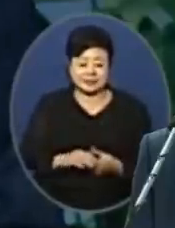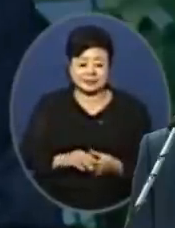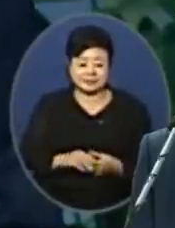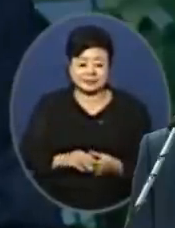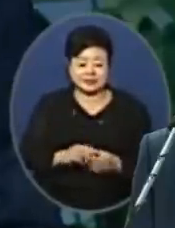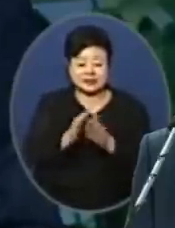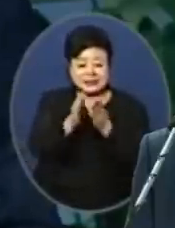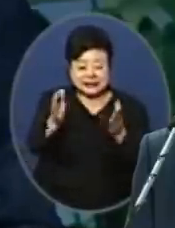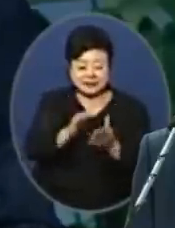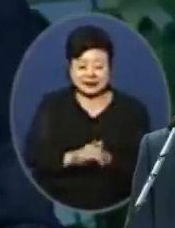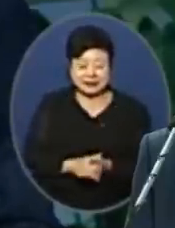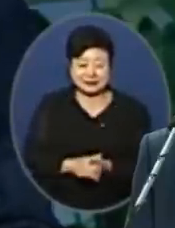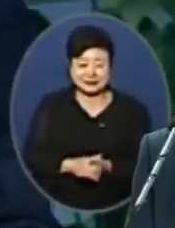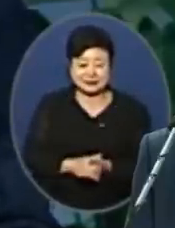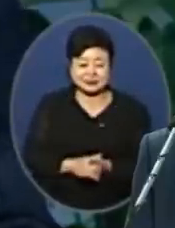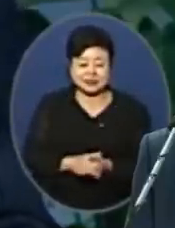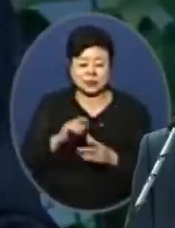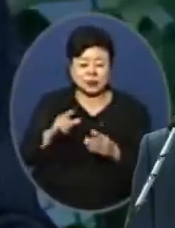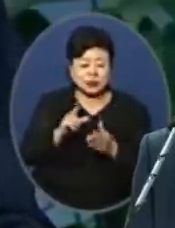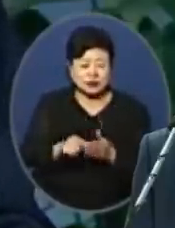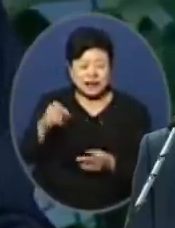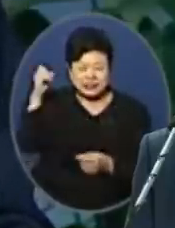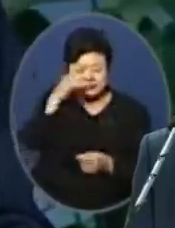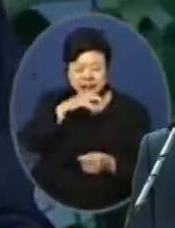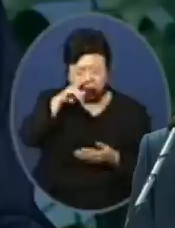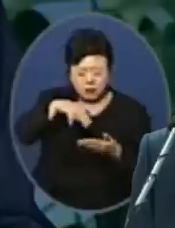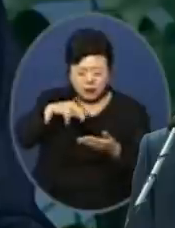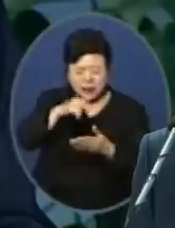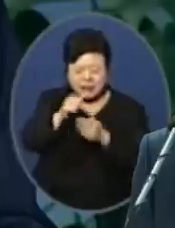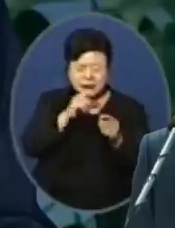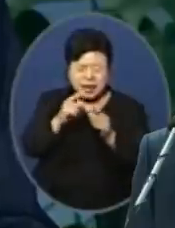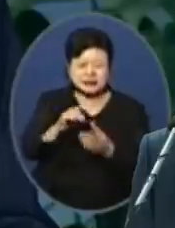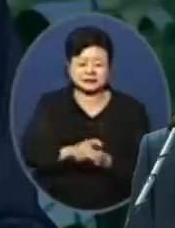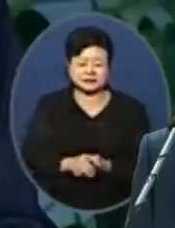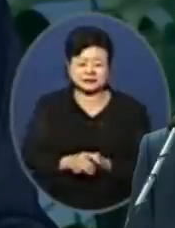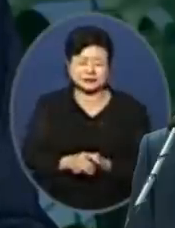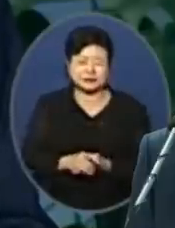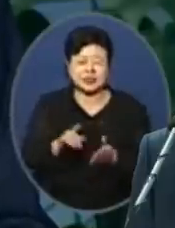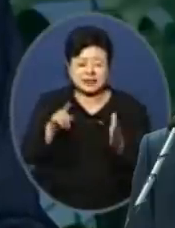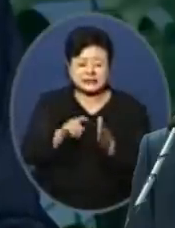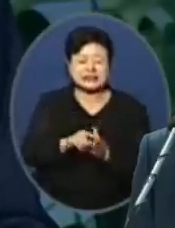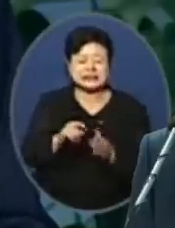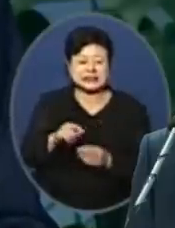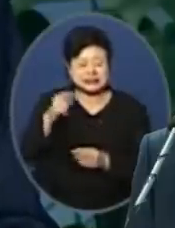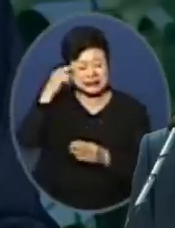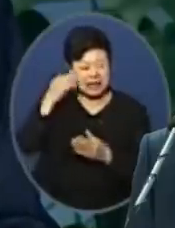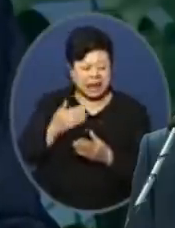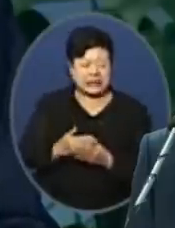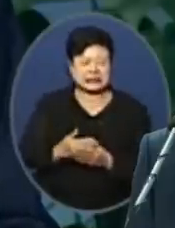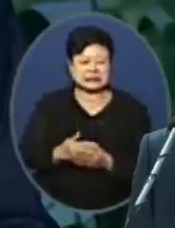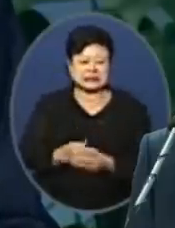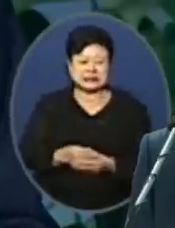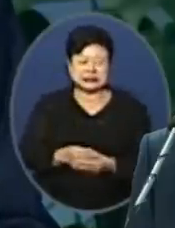되는 것입니다. 보통 때 그냥 성경을 보면 하나님의 말씀이요 신학적으로